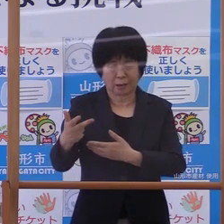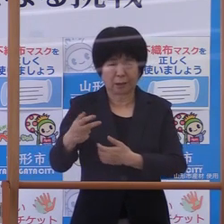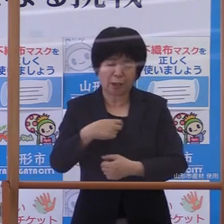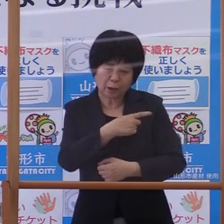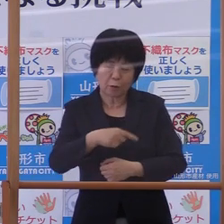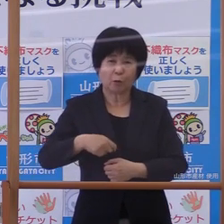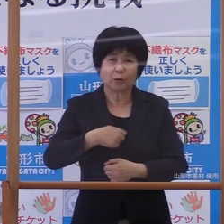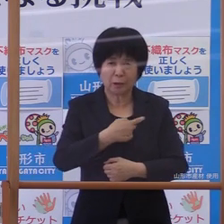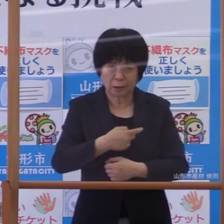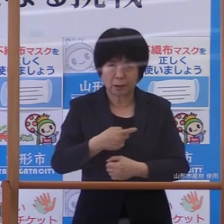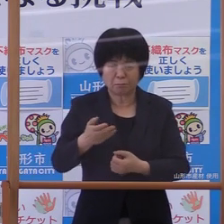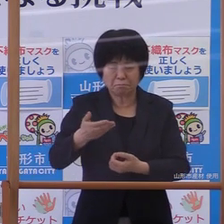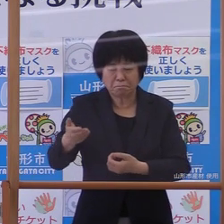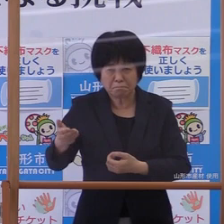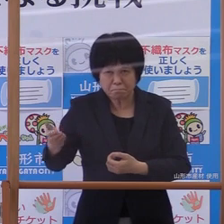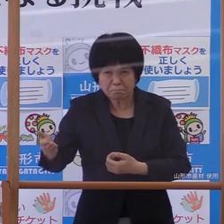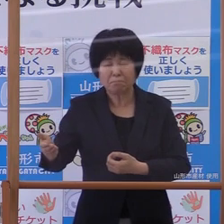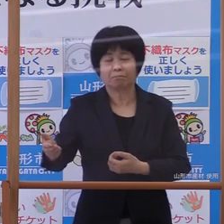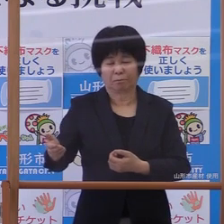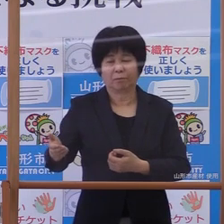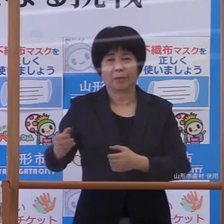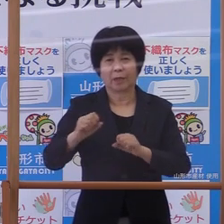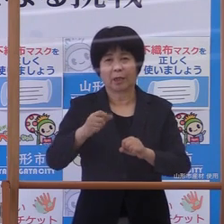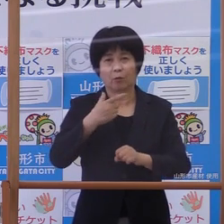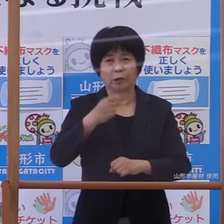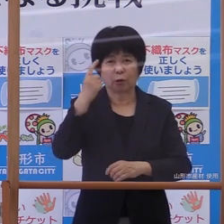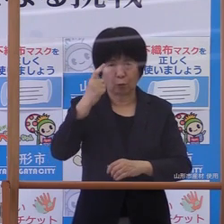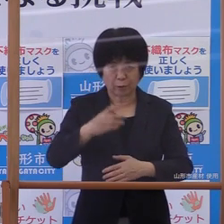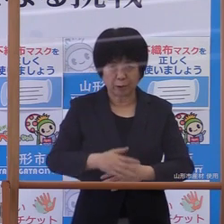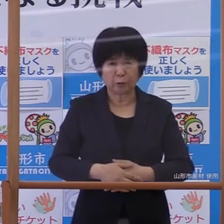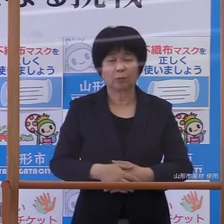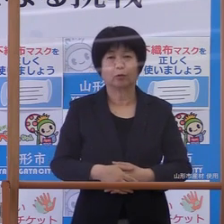がれていくものというふうに期待をしております。